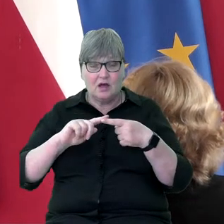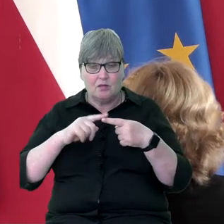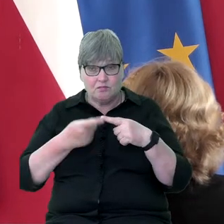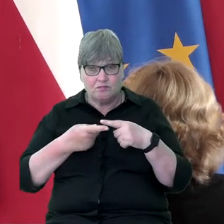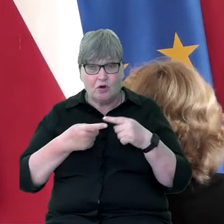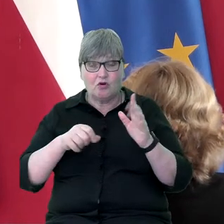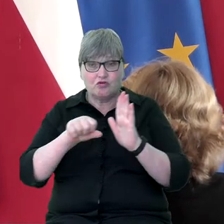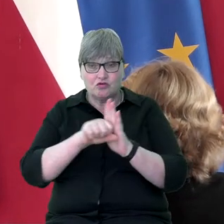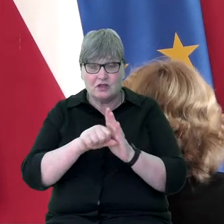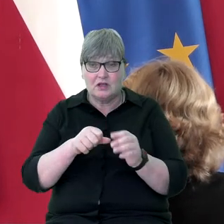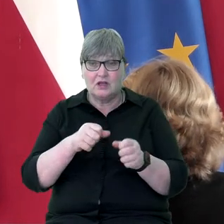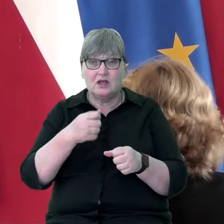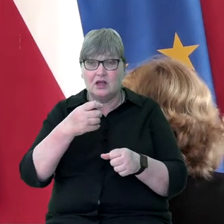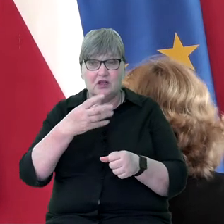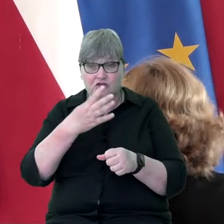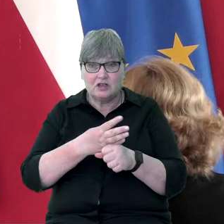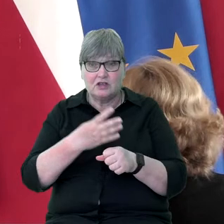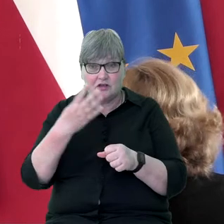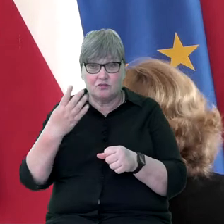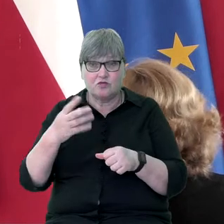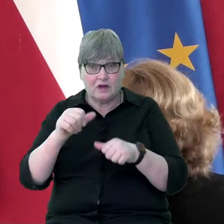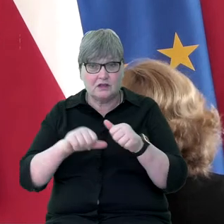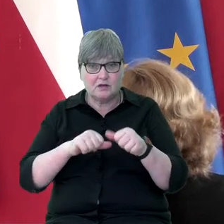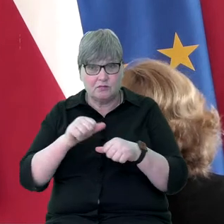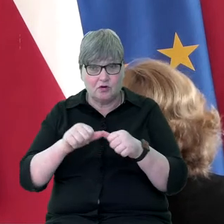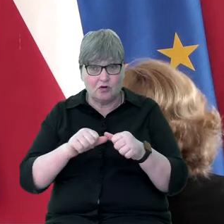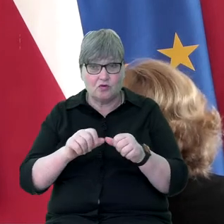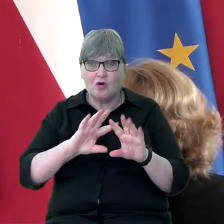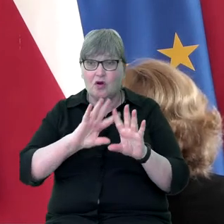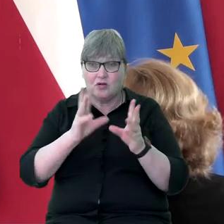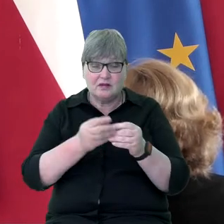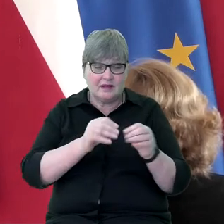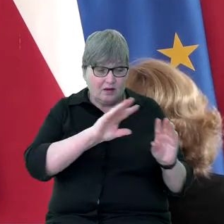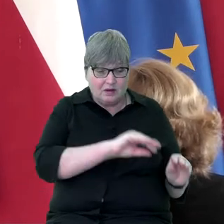roku całe struktury przechodziły do administracji najpierw